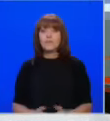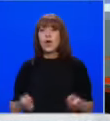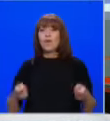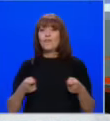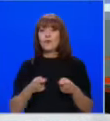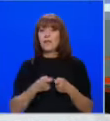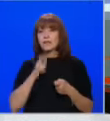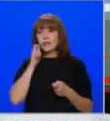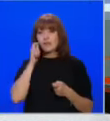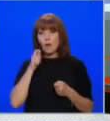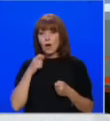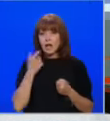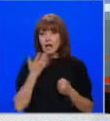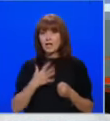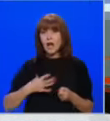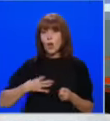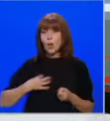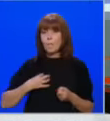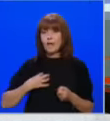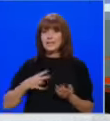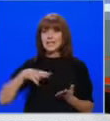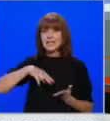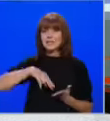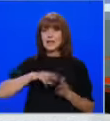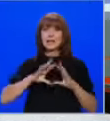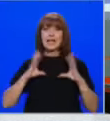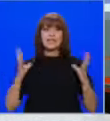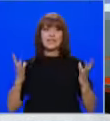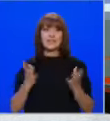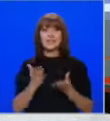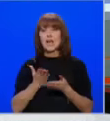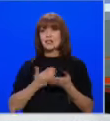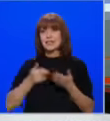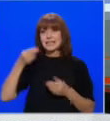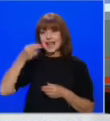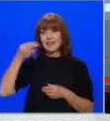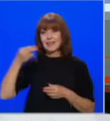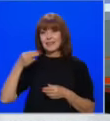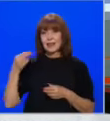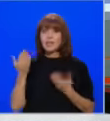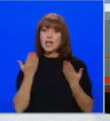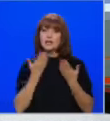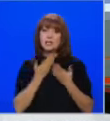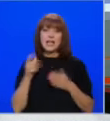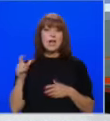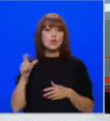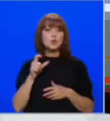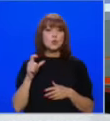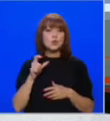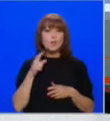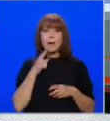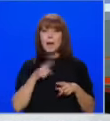Войната в Украйна и опасностите, пред които е изправен света днес, бяха част от темите на срещата с читатели в Созопол на